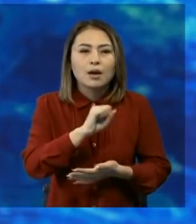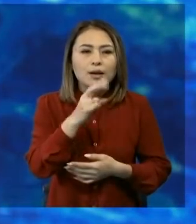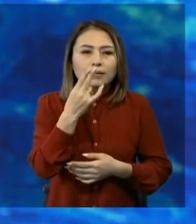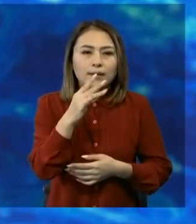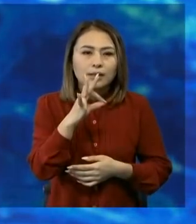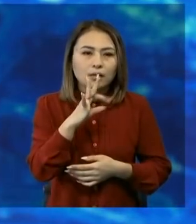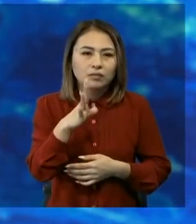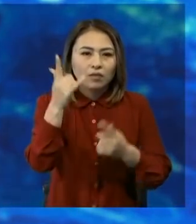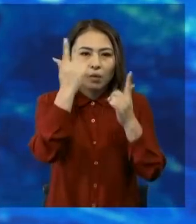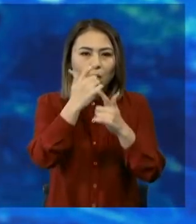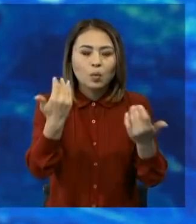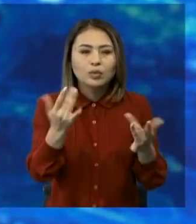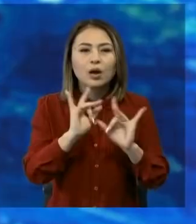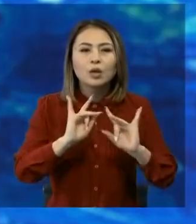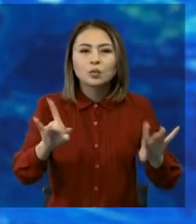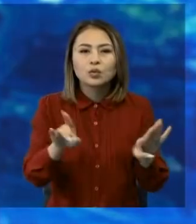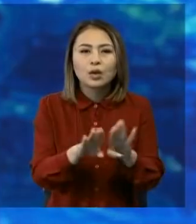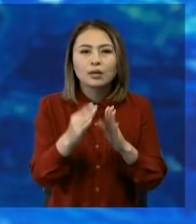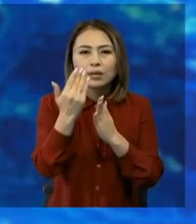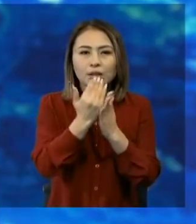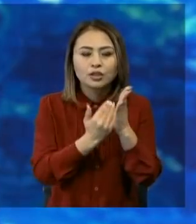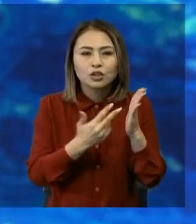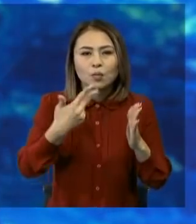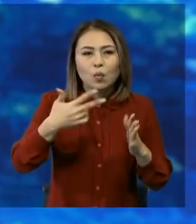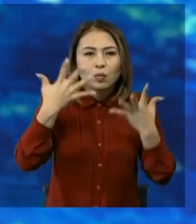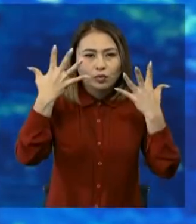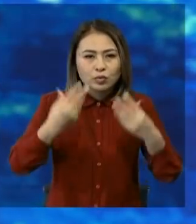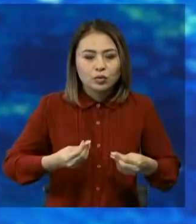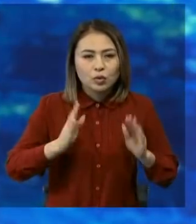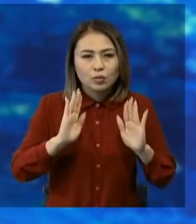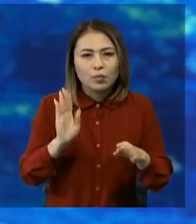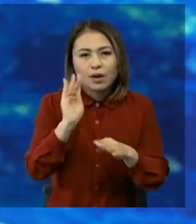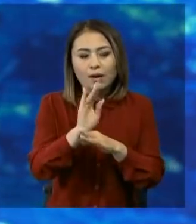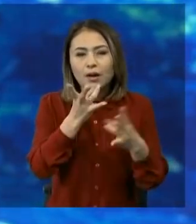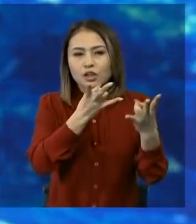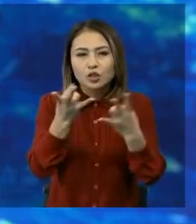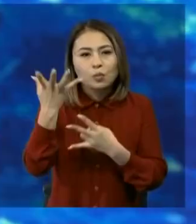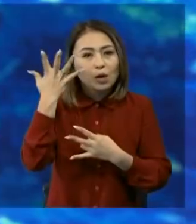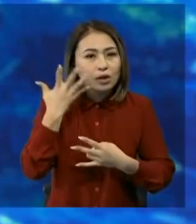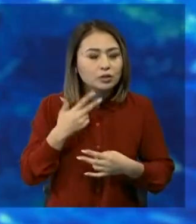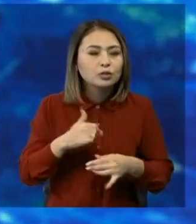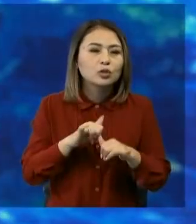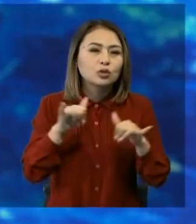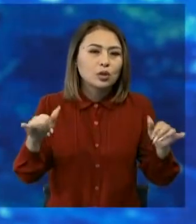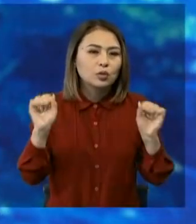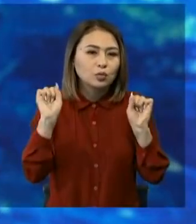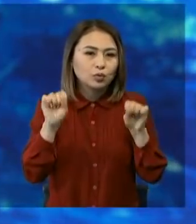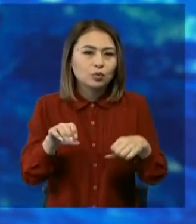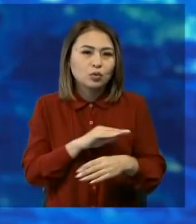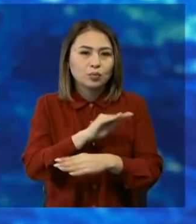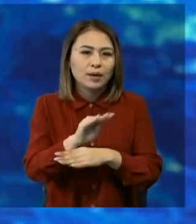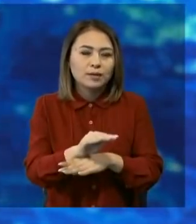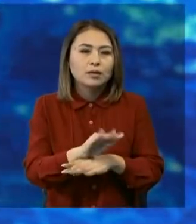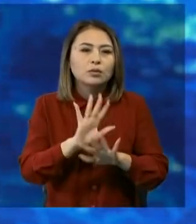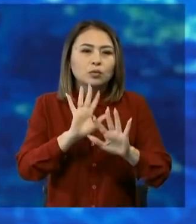басшысы Алексей Данилов хабарлады. Оның айтуынша, аталған режим 30 күнге созылады. Бірақ қажет болған жағдайда ұзартылуы